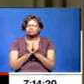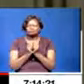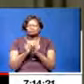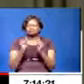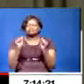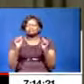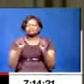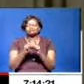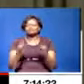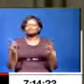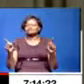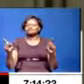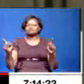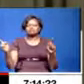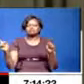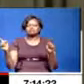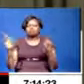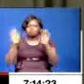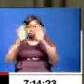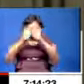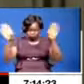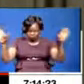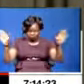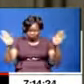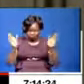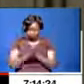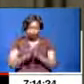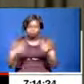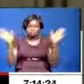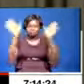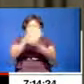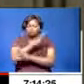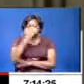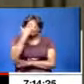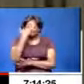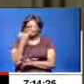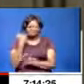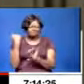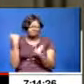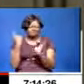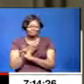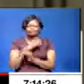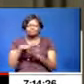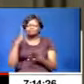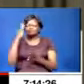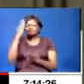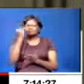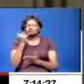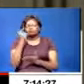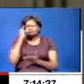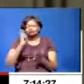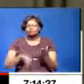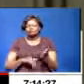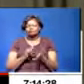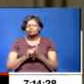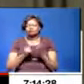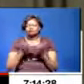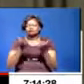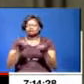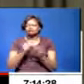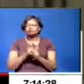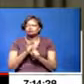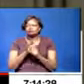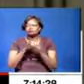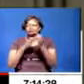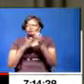na mchana. Kuna wale wanafikiria ya kwamba ile jambo muhimu Kenya hii leo, ni kutafuta viongozi kadhaa,